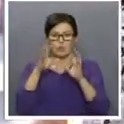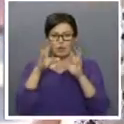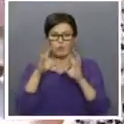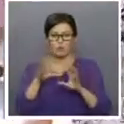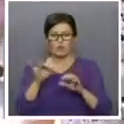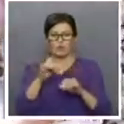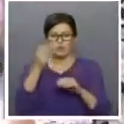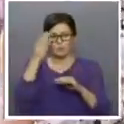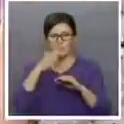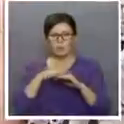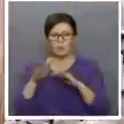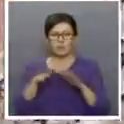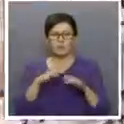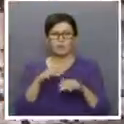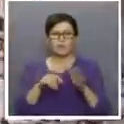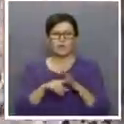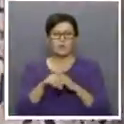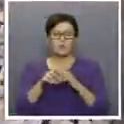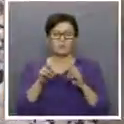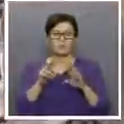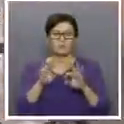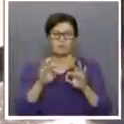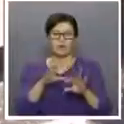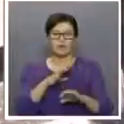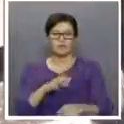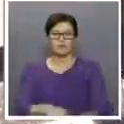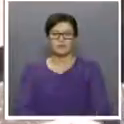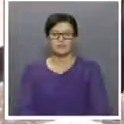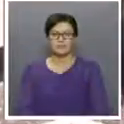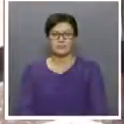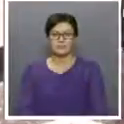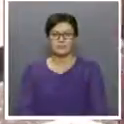үстінен әкімшілік іс қозғалған. Перизат Көмекбайқызы, Влад Шишко, Алматы телеарнасы.